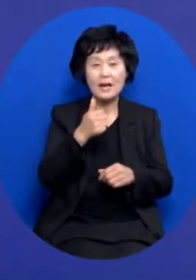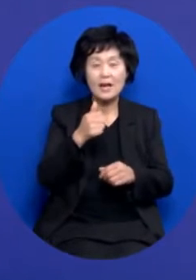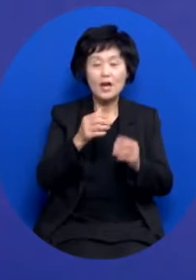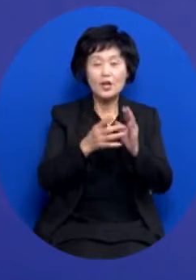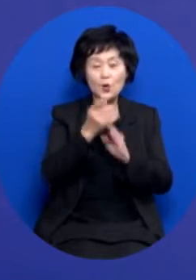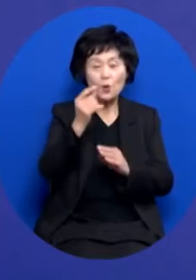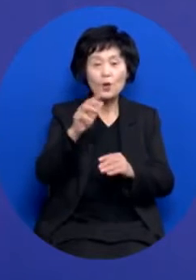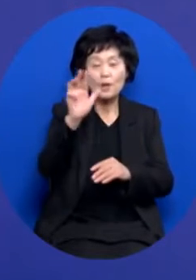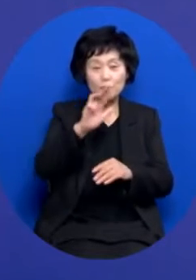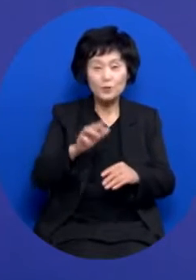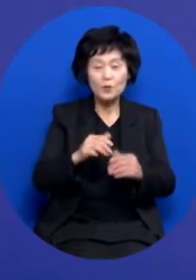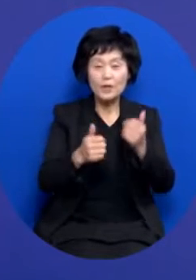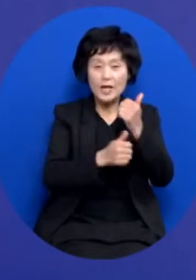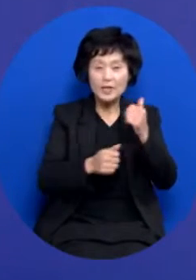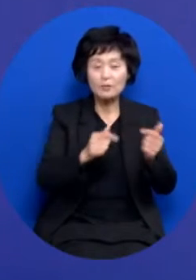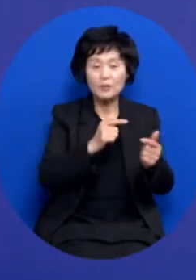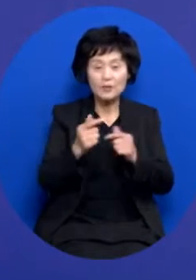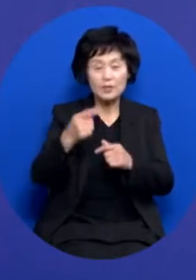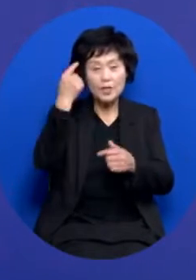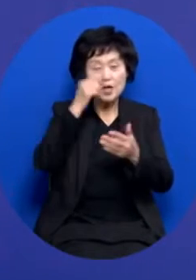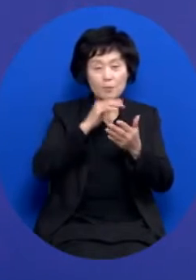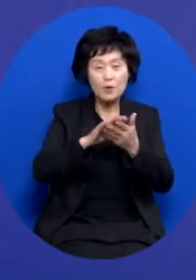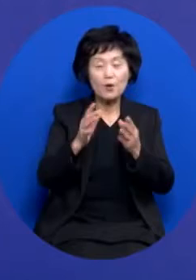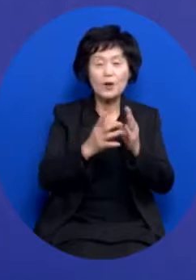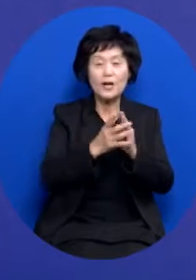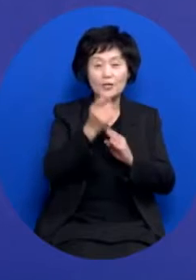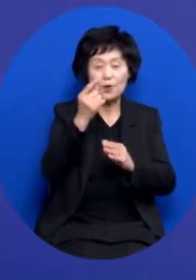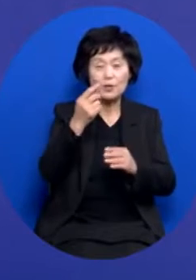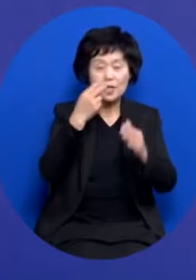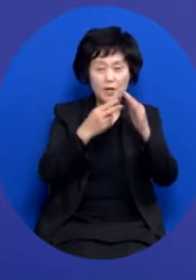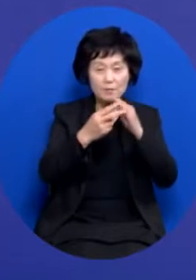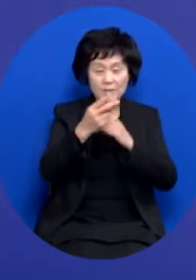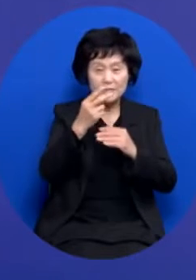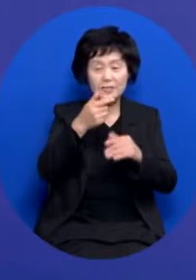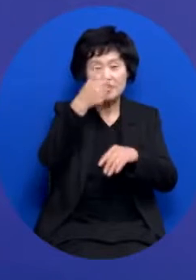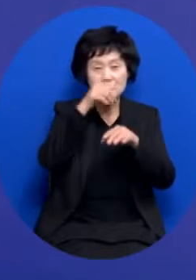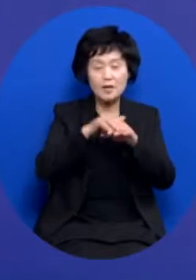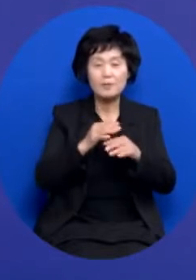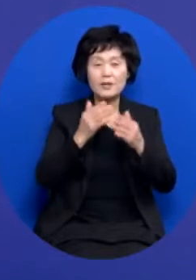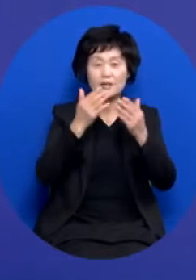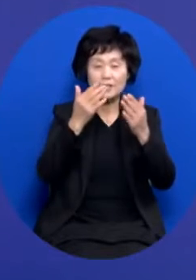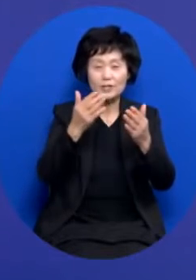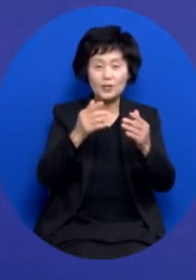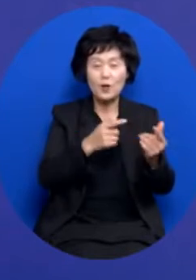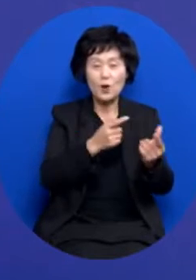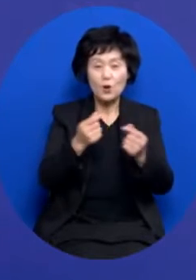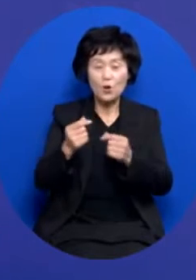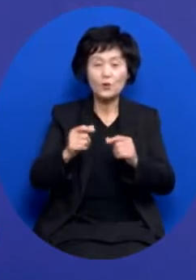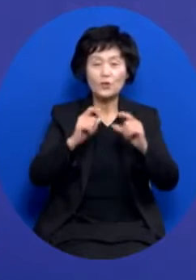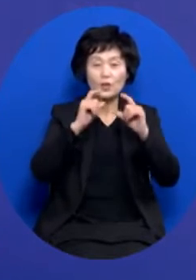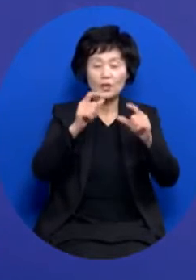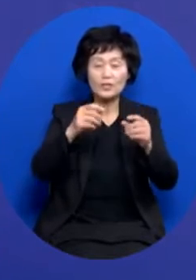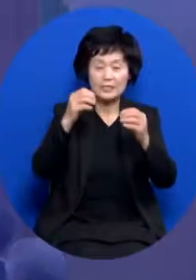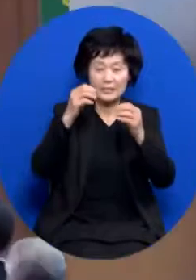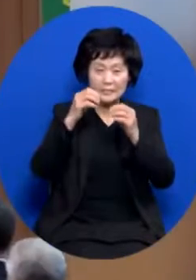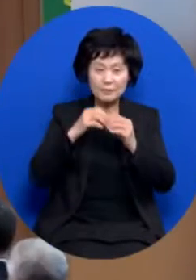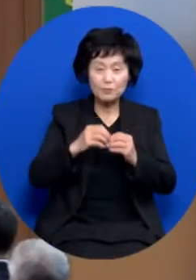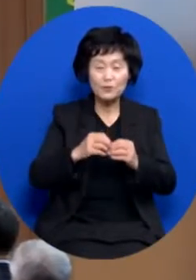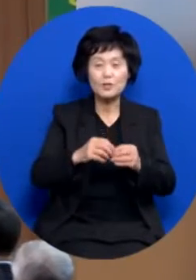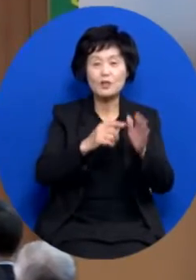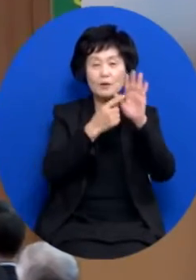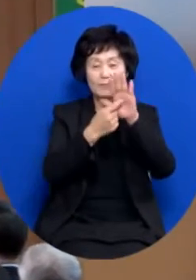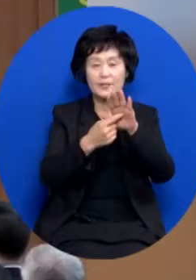합동통합 총회 임원들이 평화통일 비전 기도회를 드리고 남북평화통일 비전 공동선언문을 발표했습니다